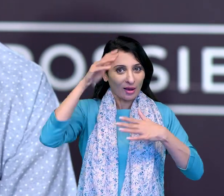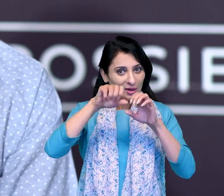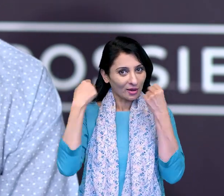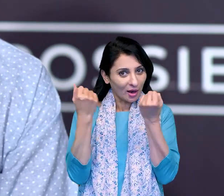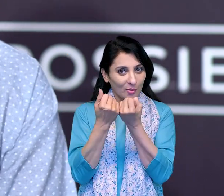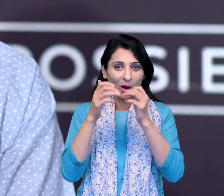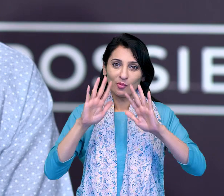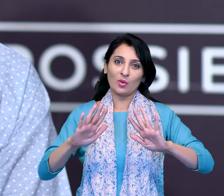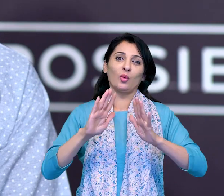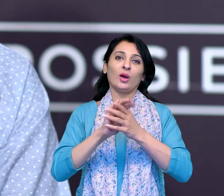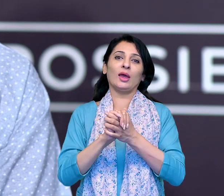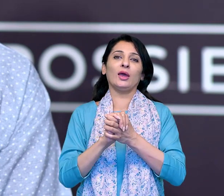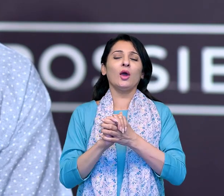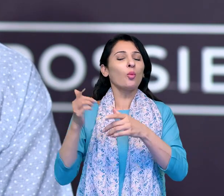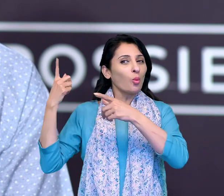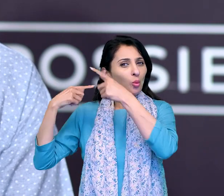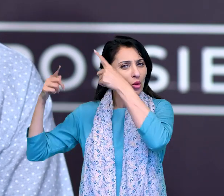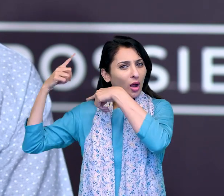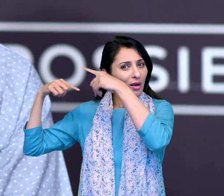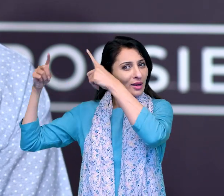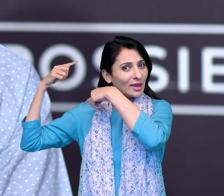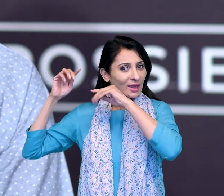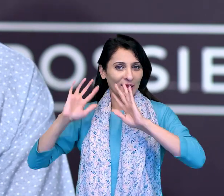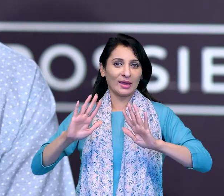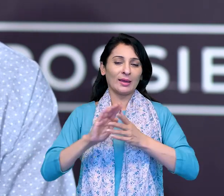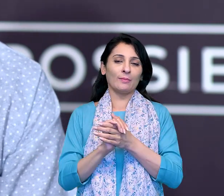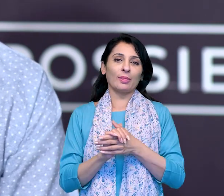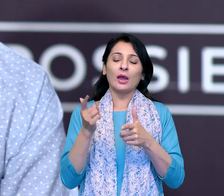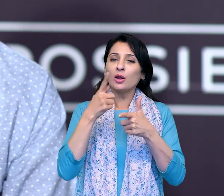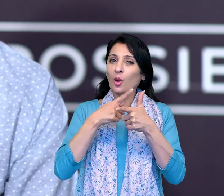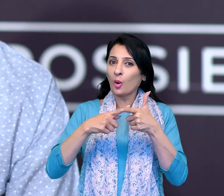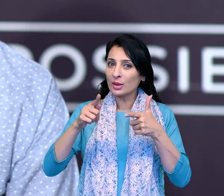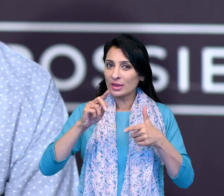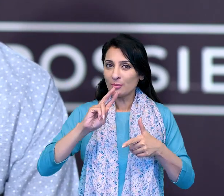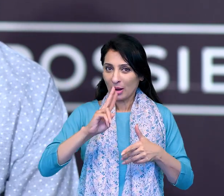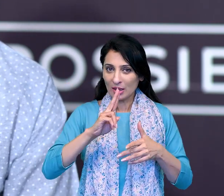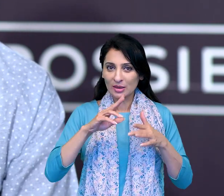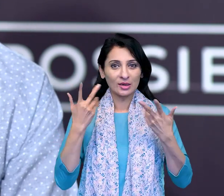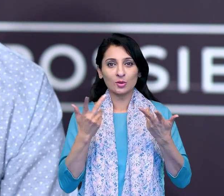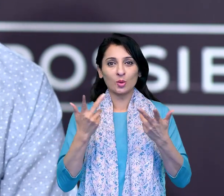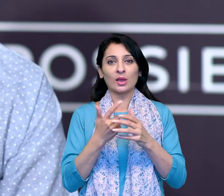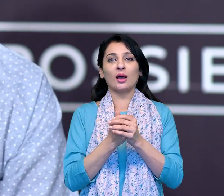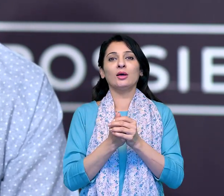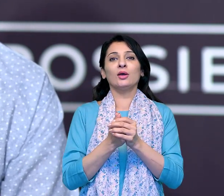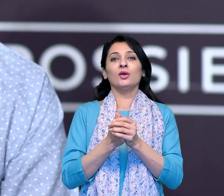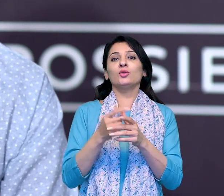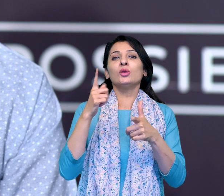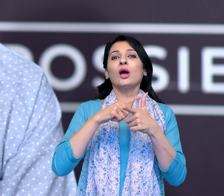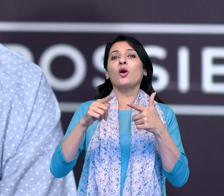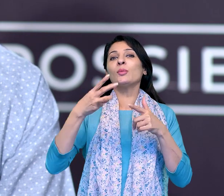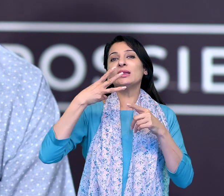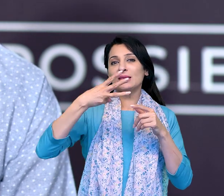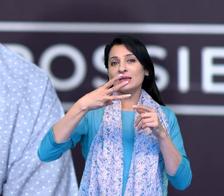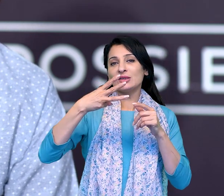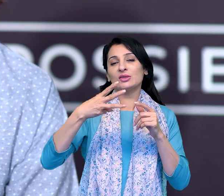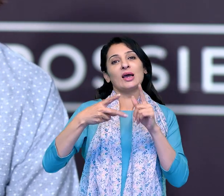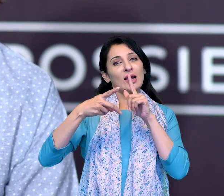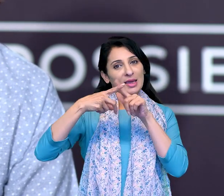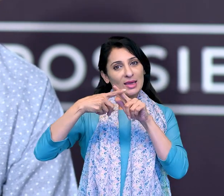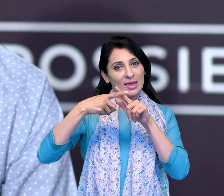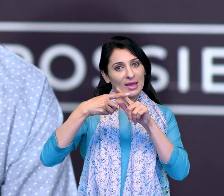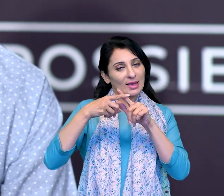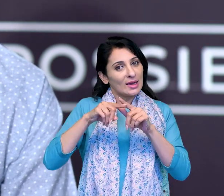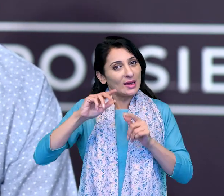है सो लाहौर की बात करते हैं तो लाहौर को बेसिकली डिवाइड किया गया है थ्री पार्ट्स में मतलब मॉडल लाहौर है दैन डी कोलोनियल पार्ट ऑफ लाहौर एंड